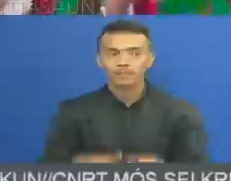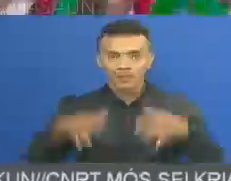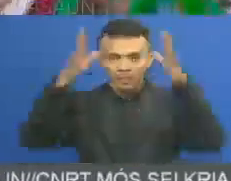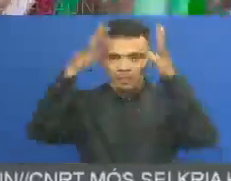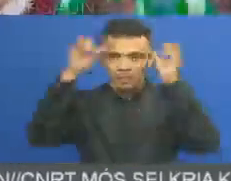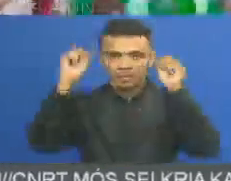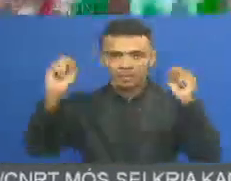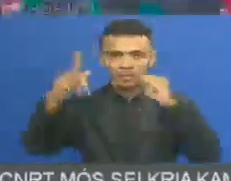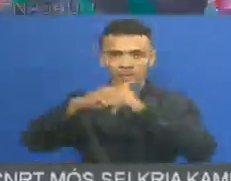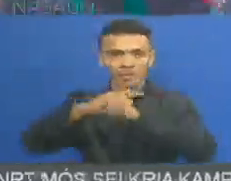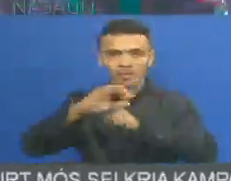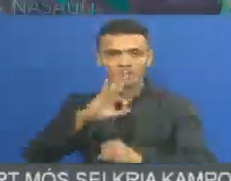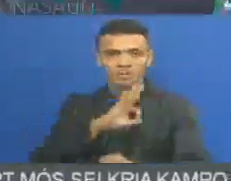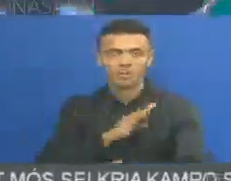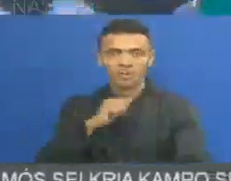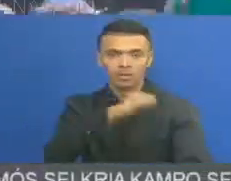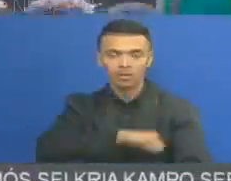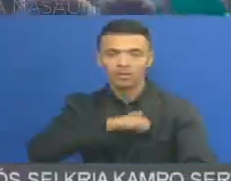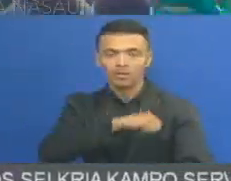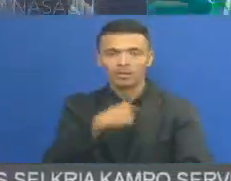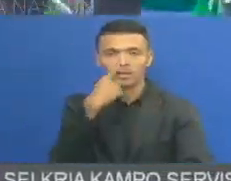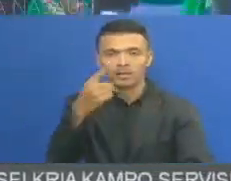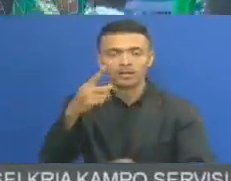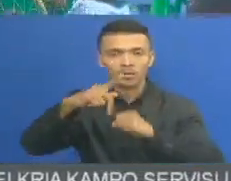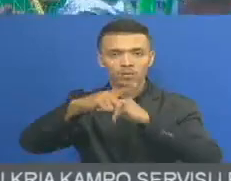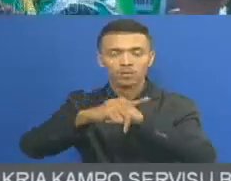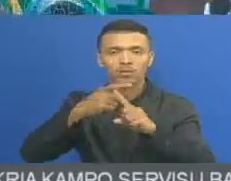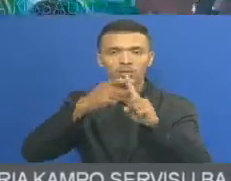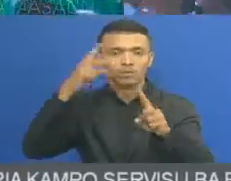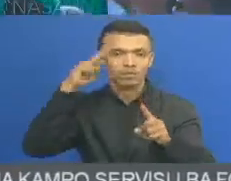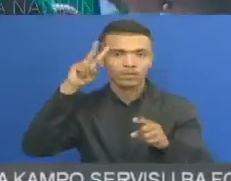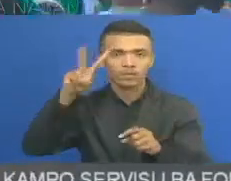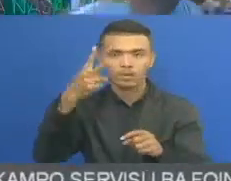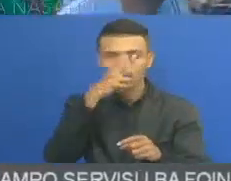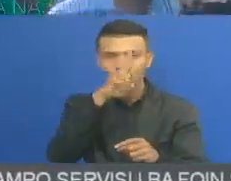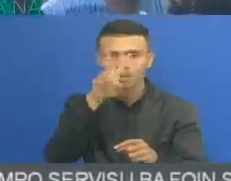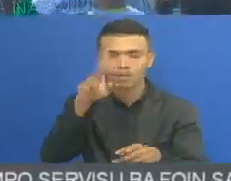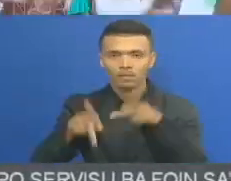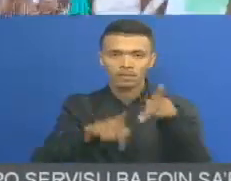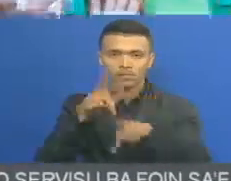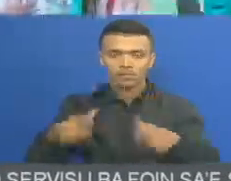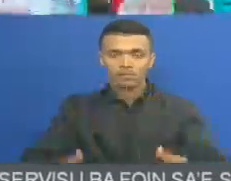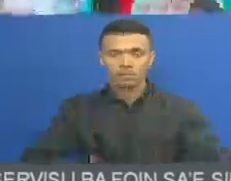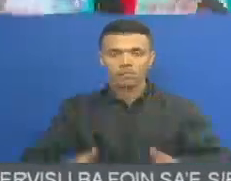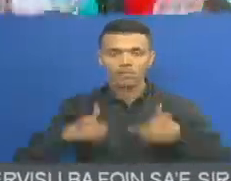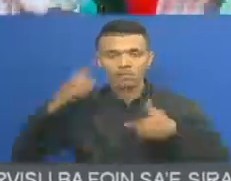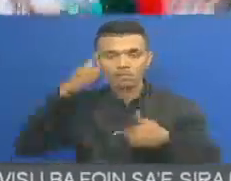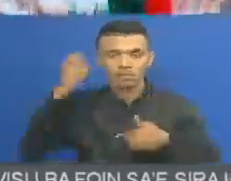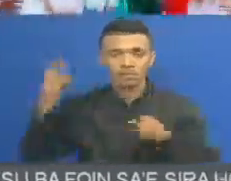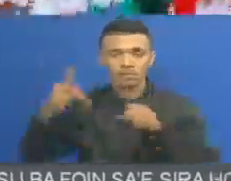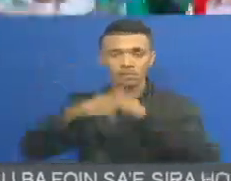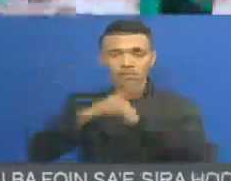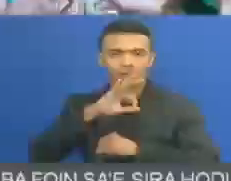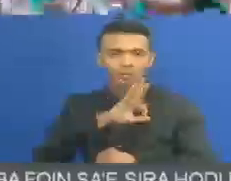Presidente Partido Kunto Armando Berta dos Santos Ateten Kunto maiho vijaung atu hare ba pobu nyamoris tambane Kunto